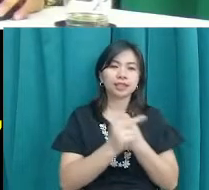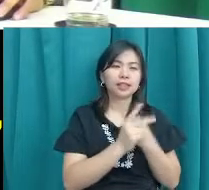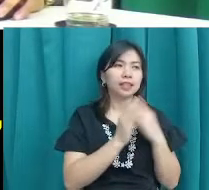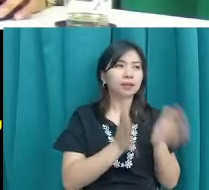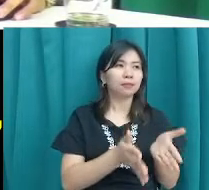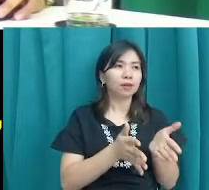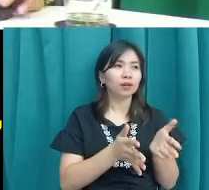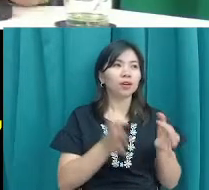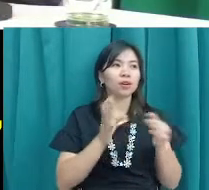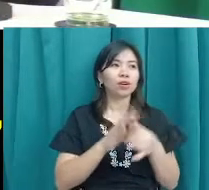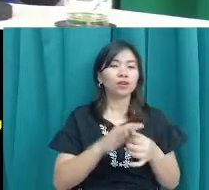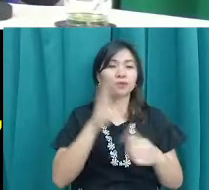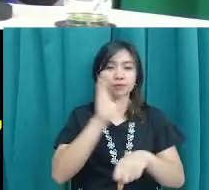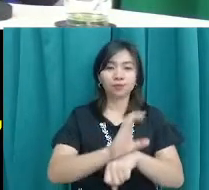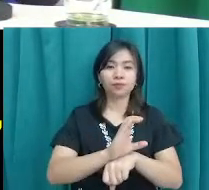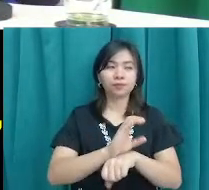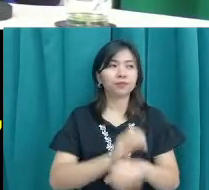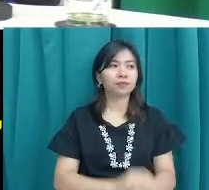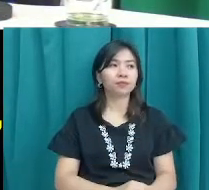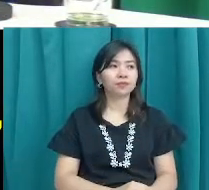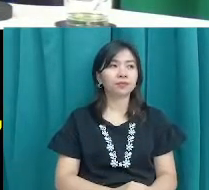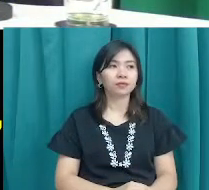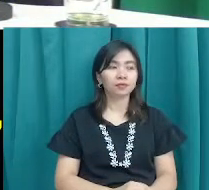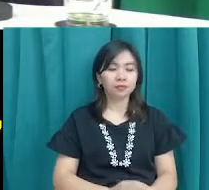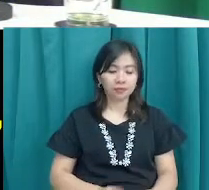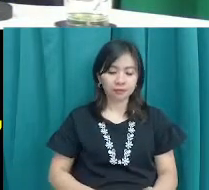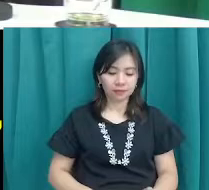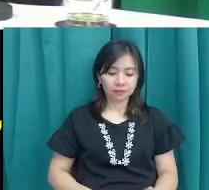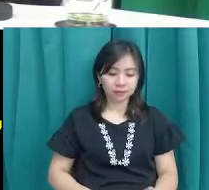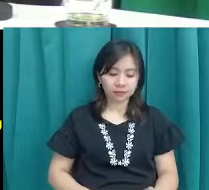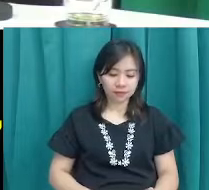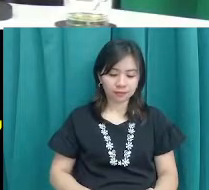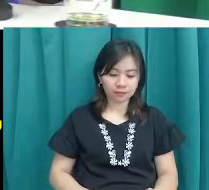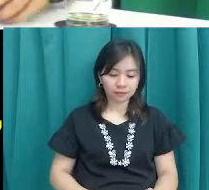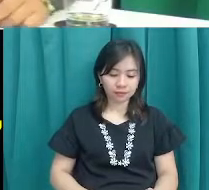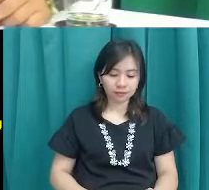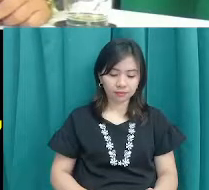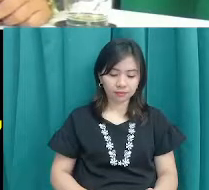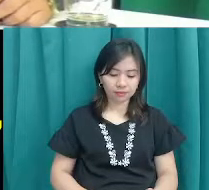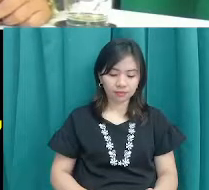Teka lang. Pahinga muna. Kakapihan natin yan. Kapihan natin.